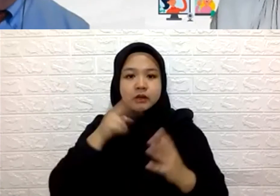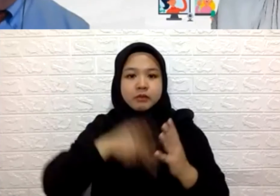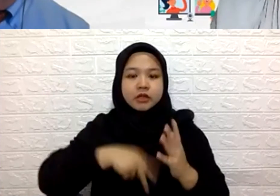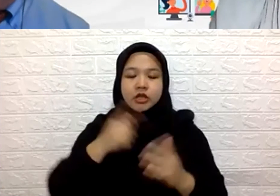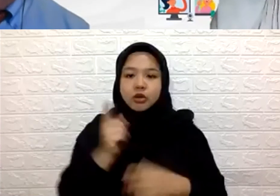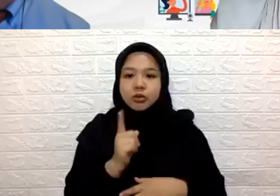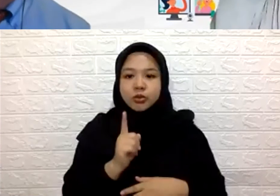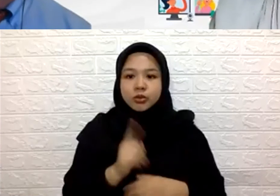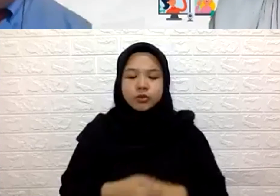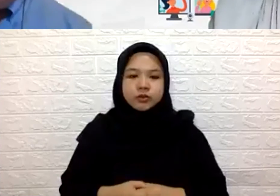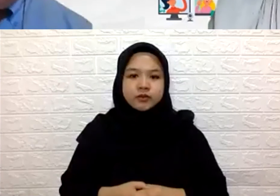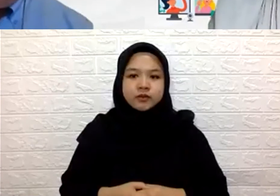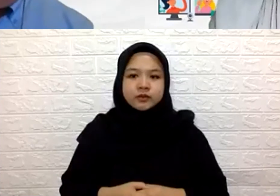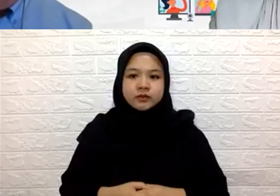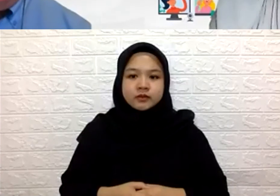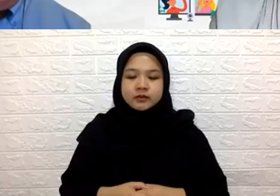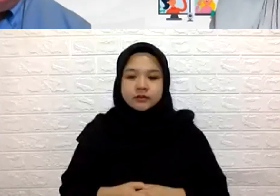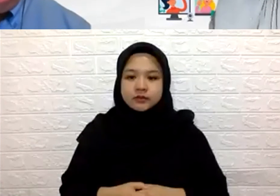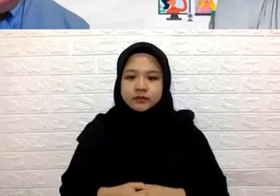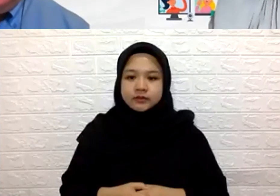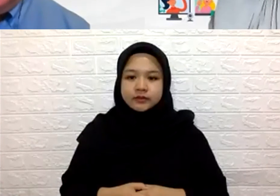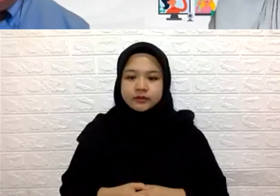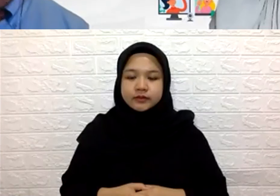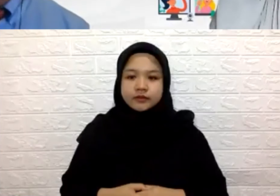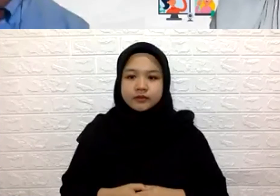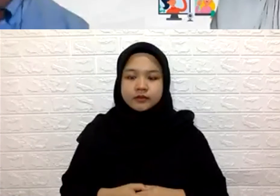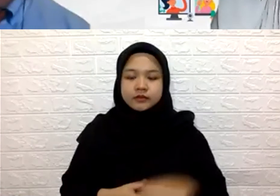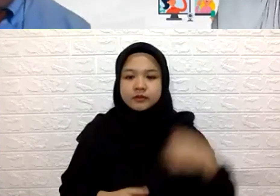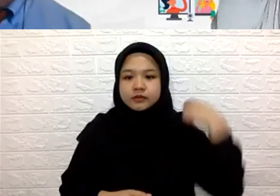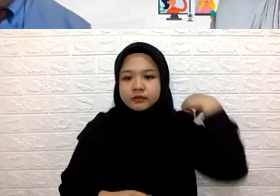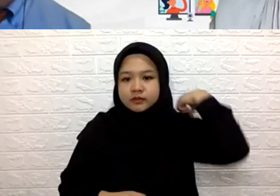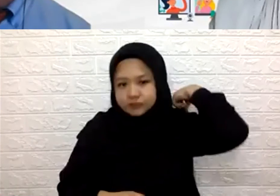dulu. Oke, sebentar ya.